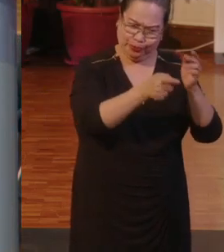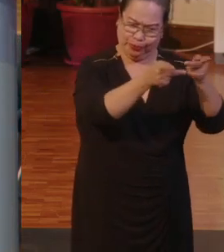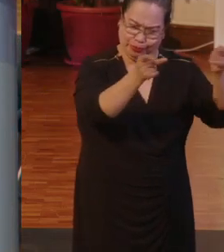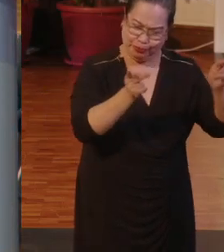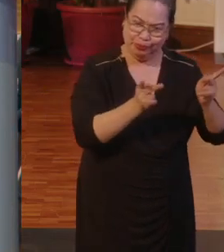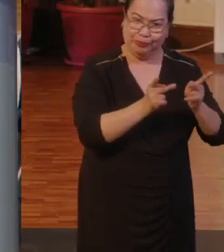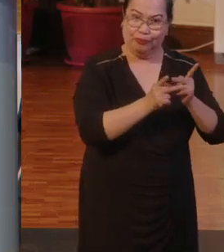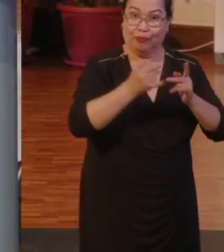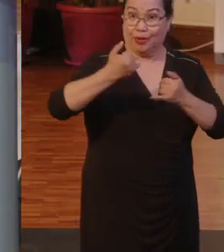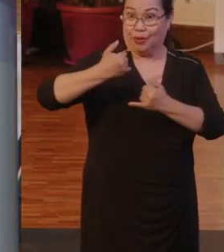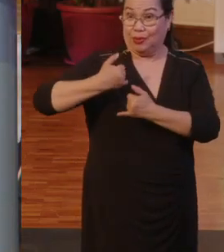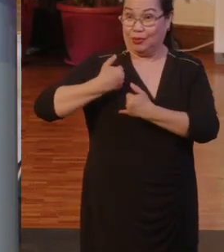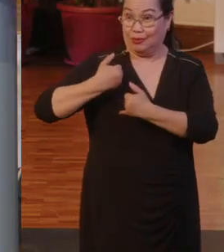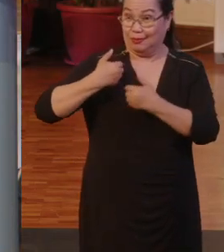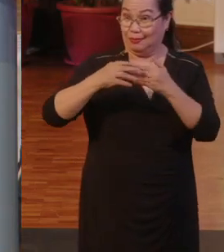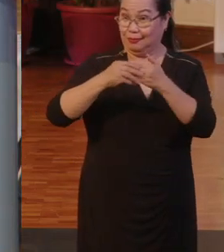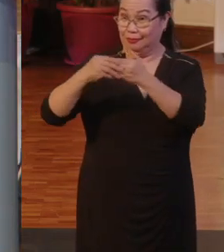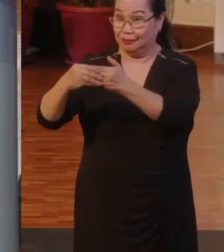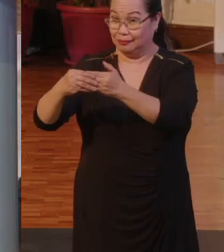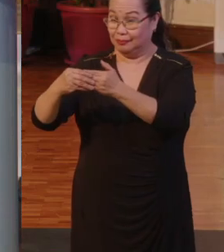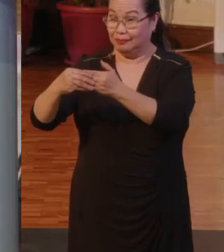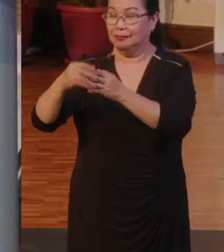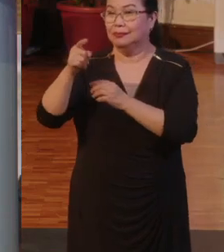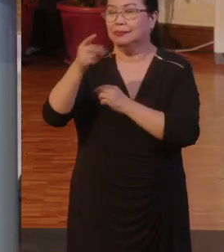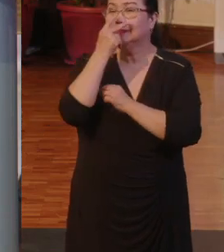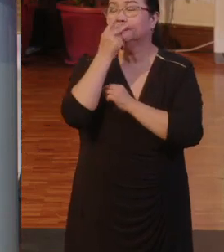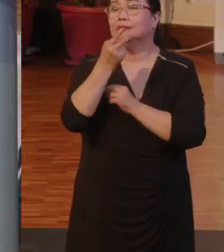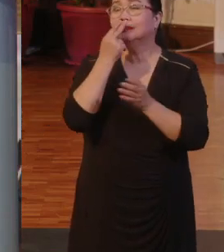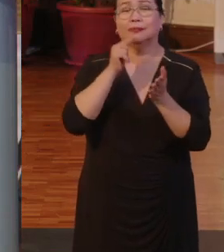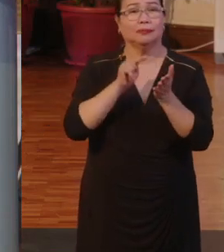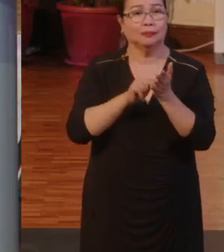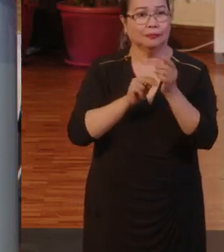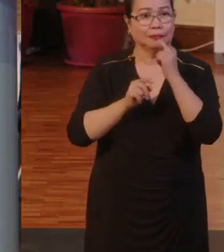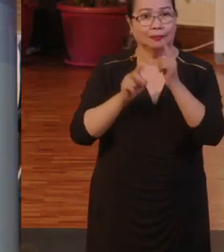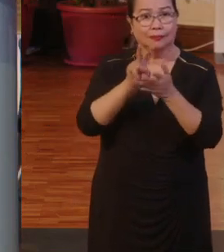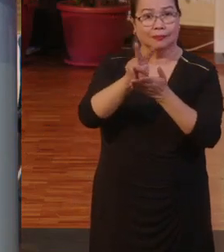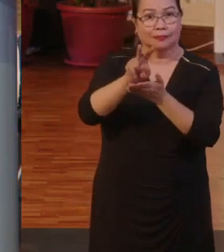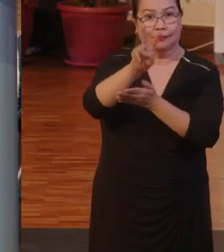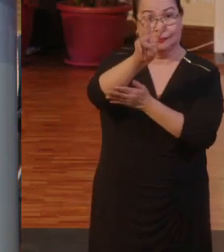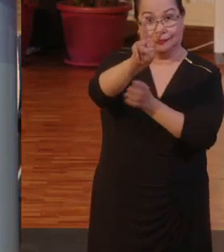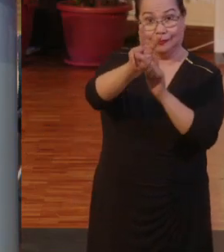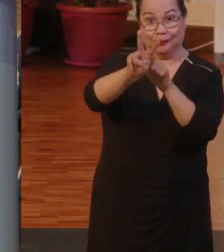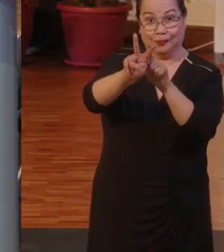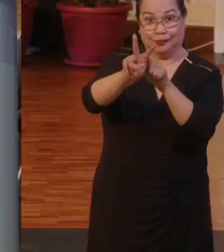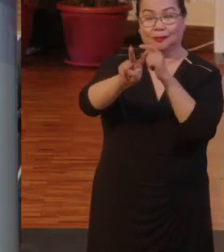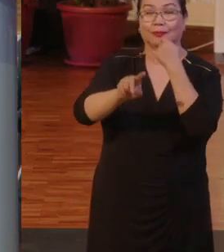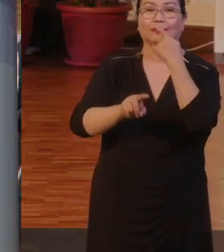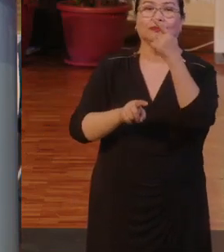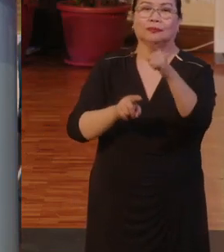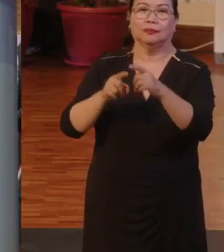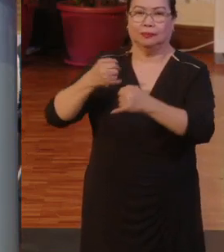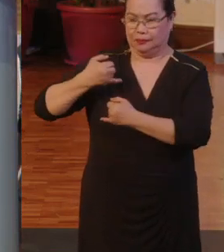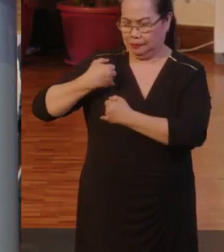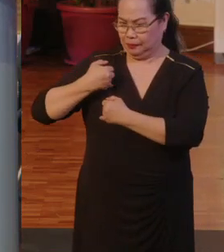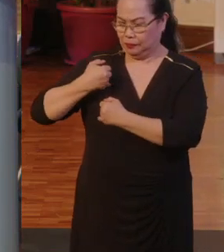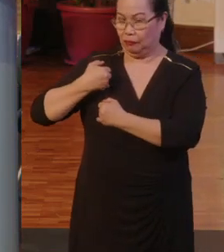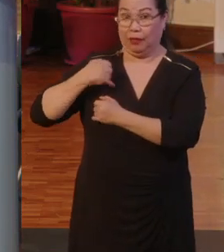pamamagitan ni Joshua. Pansinin ninyo sa verse 2. Ang sabi ni Joshua,